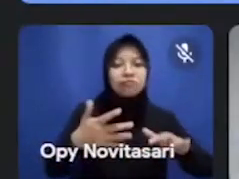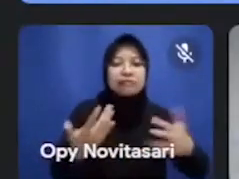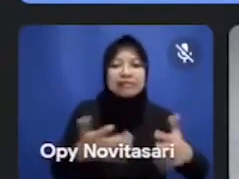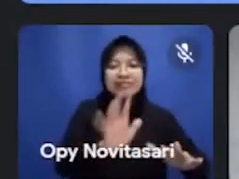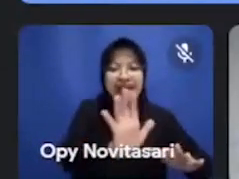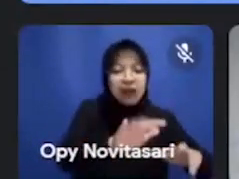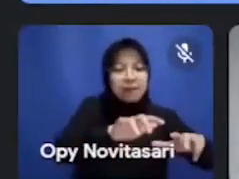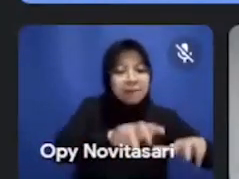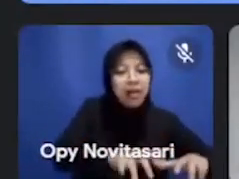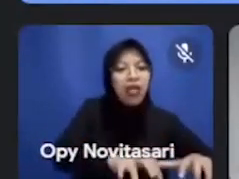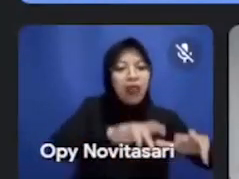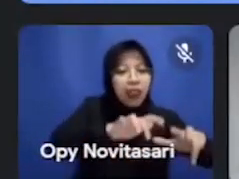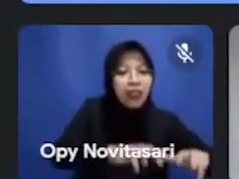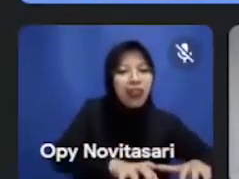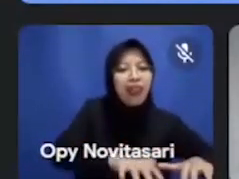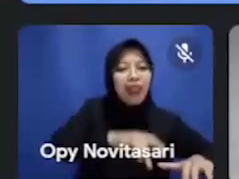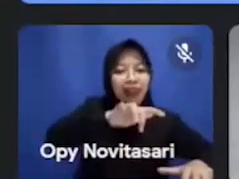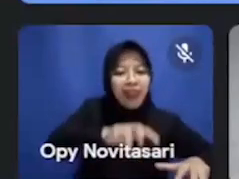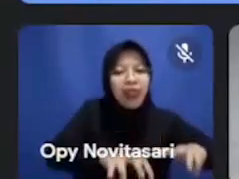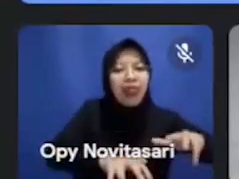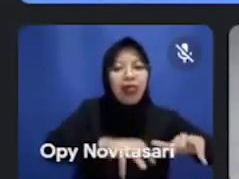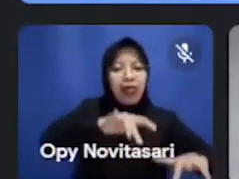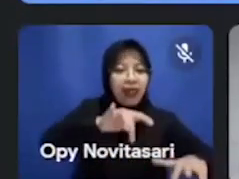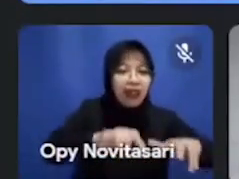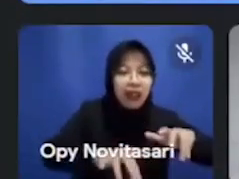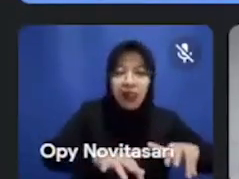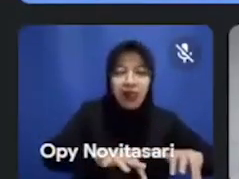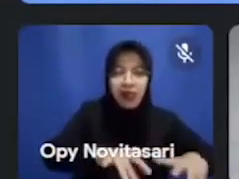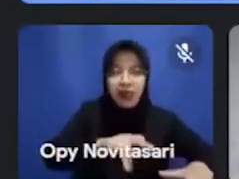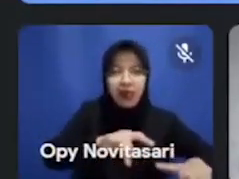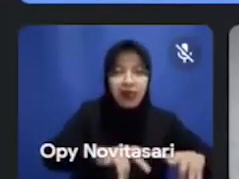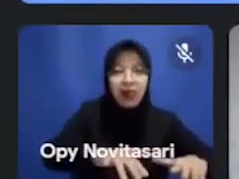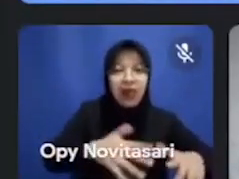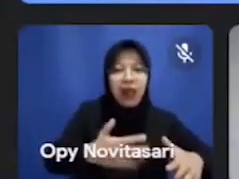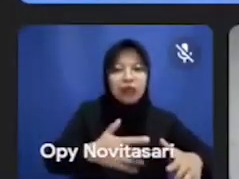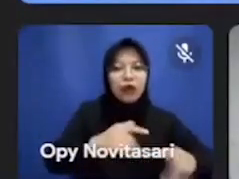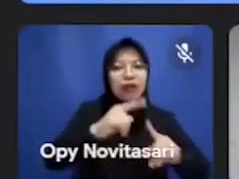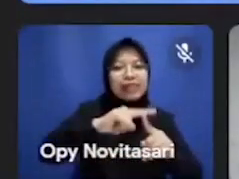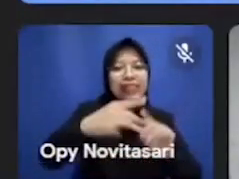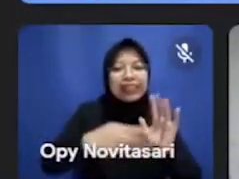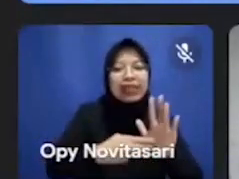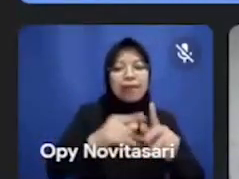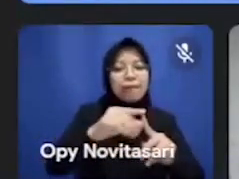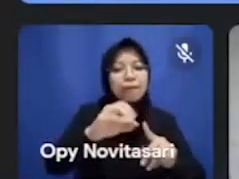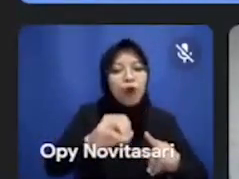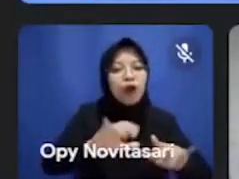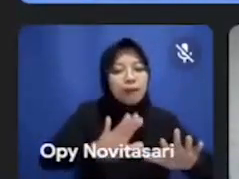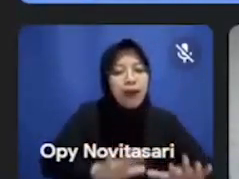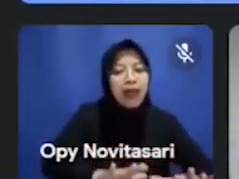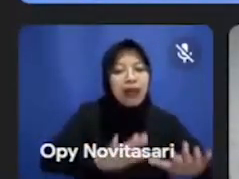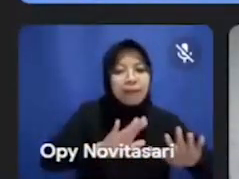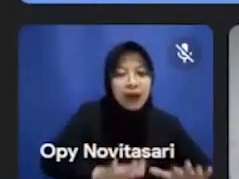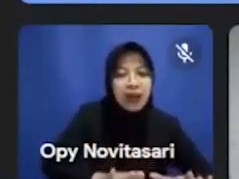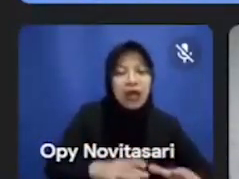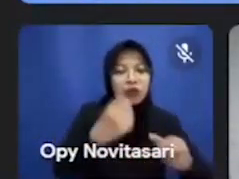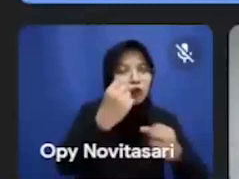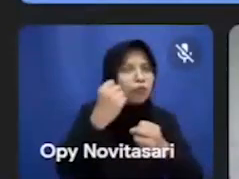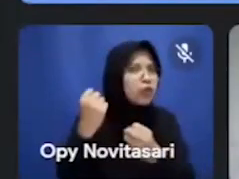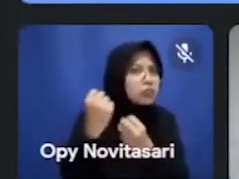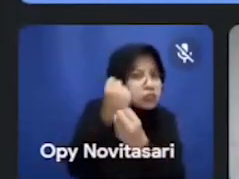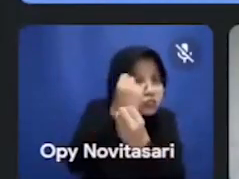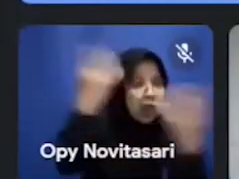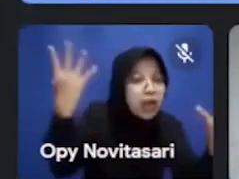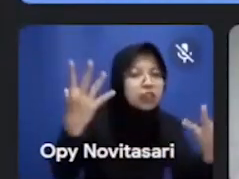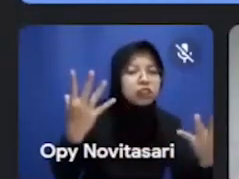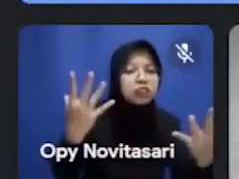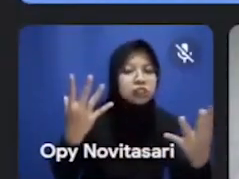dengan ee dengan lebih ee ee misalkan lebih jelas misalnya terus